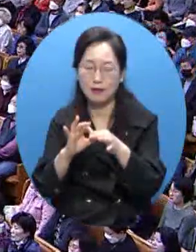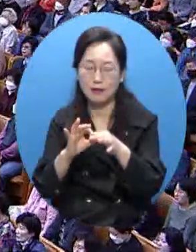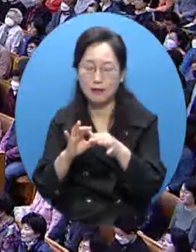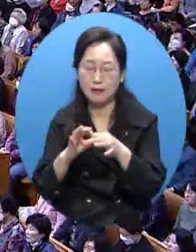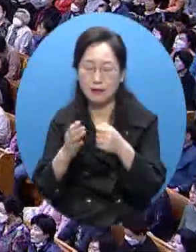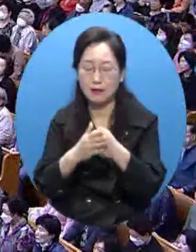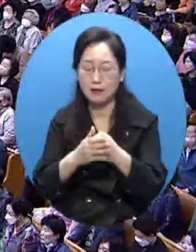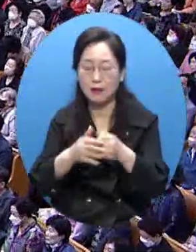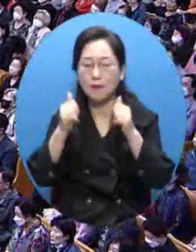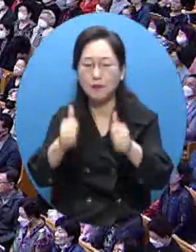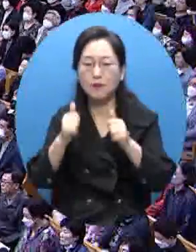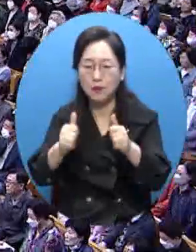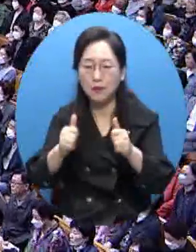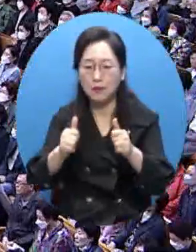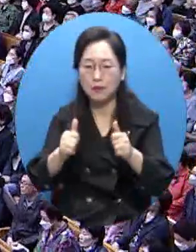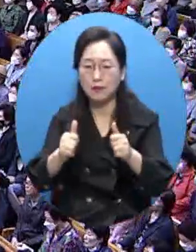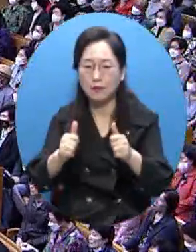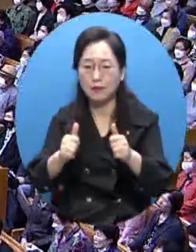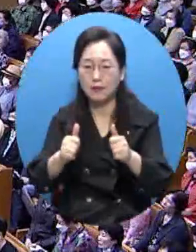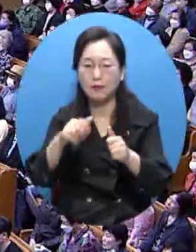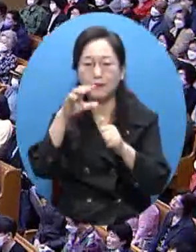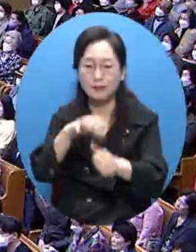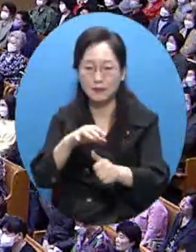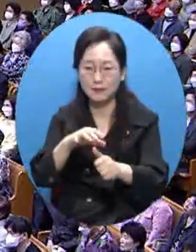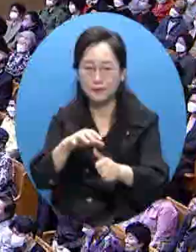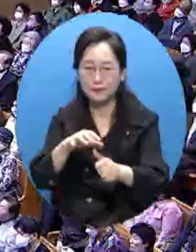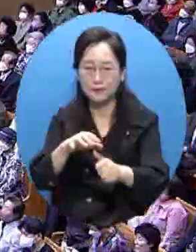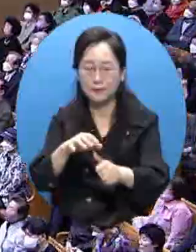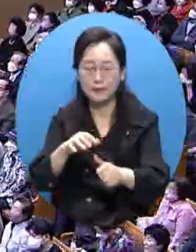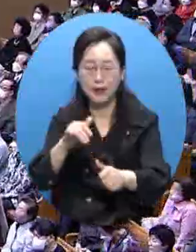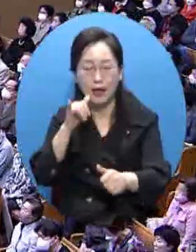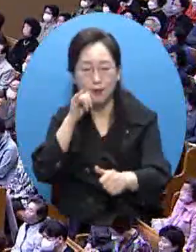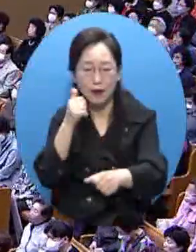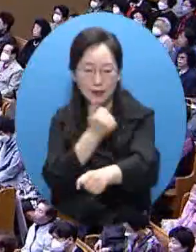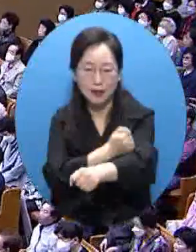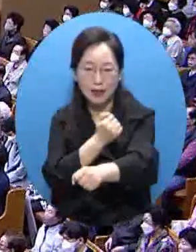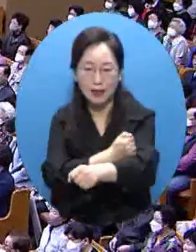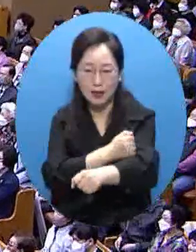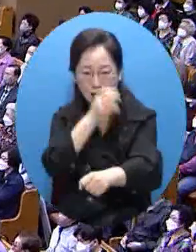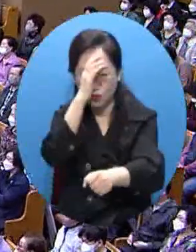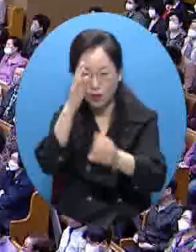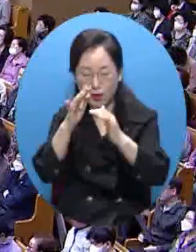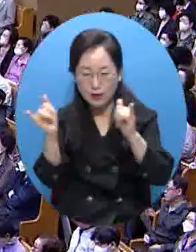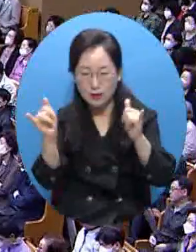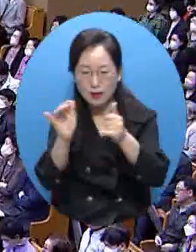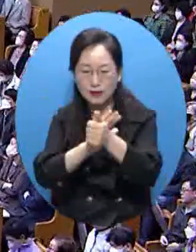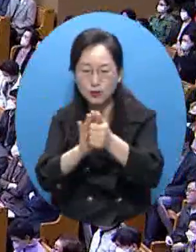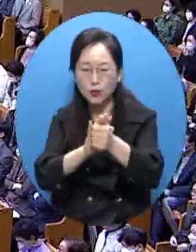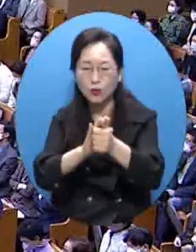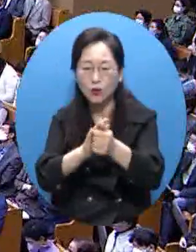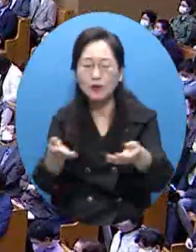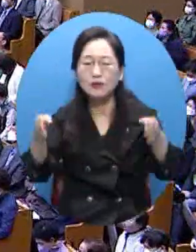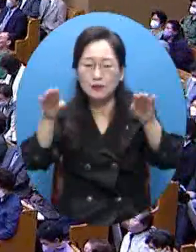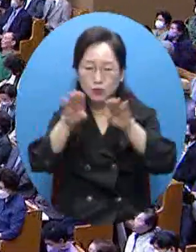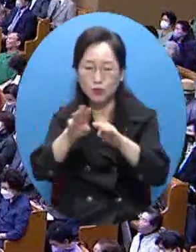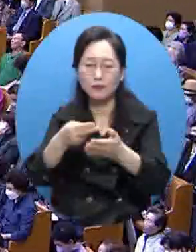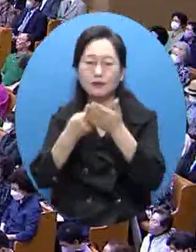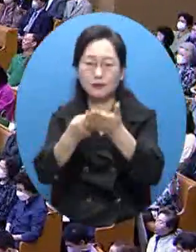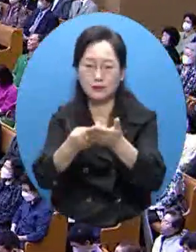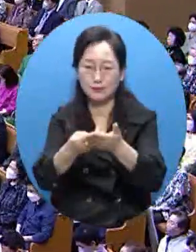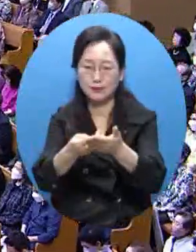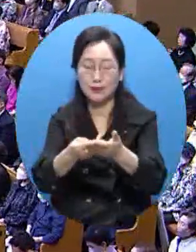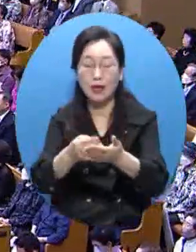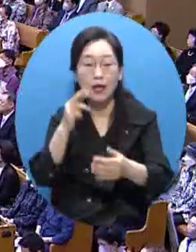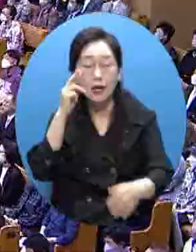미국 법정에서 형을 받고 마약 환자 치료시설에서 그가 이제 치료받게 되었습니다.